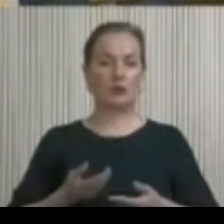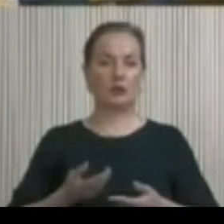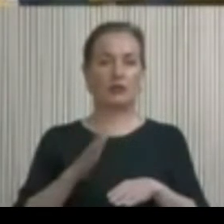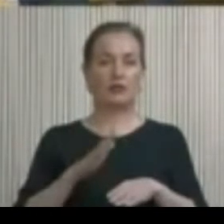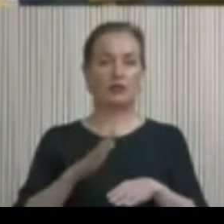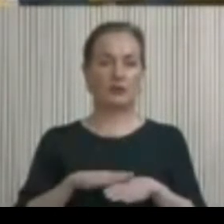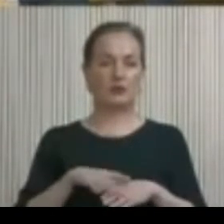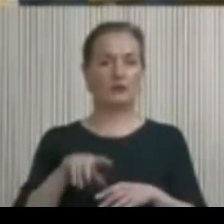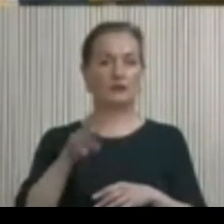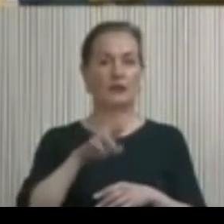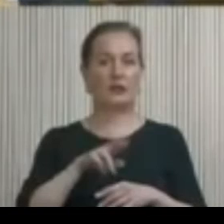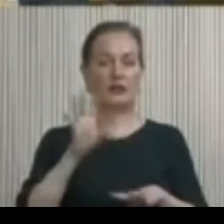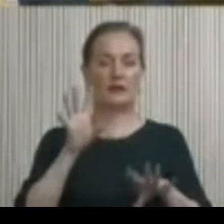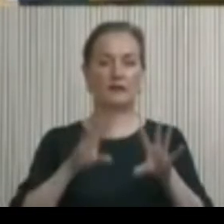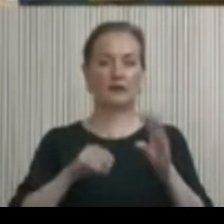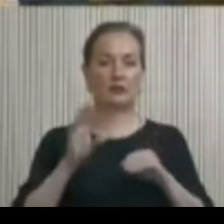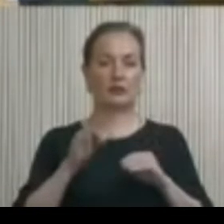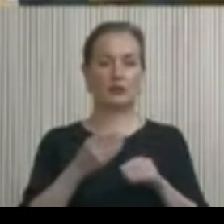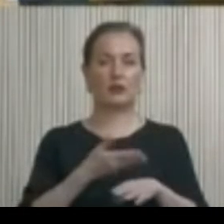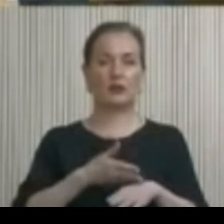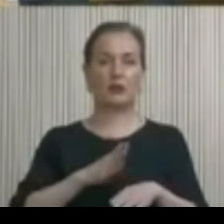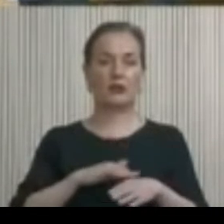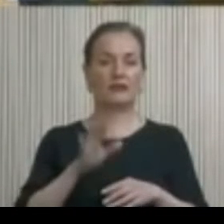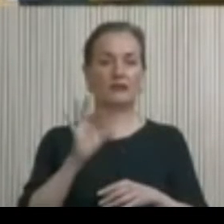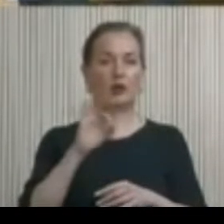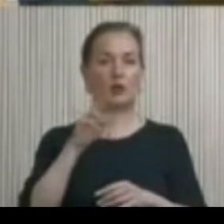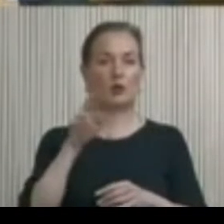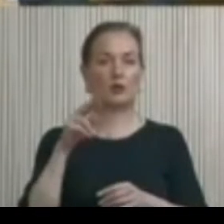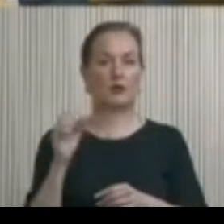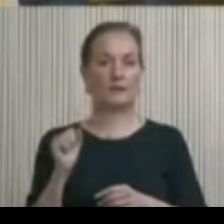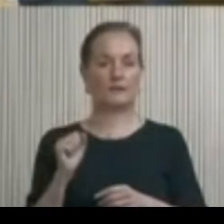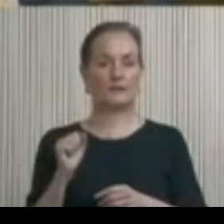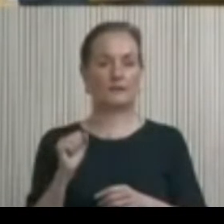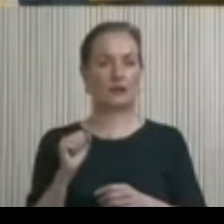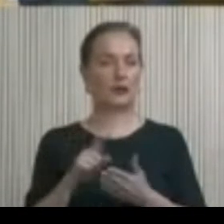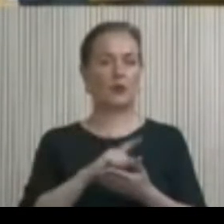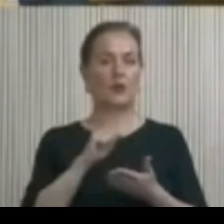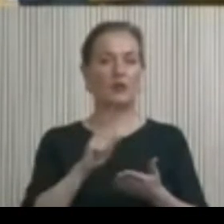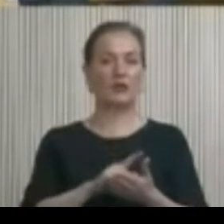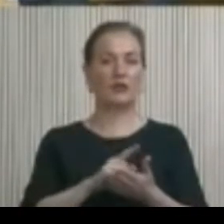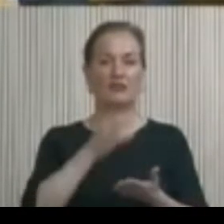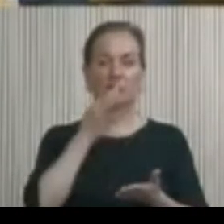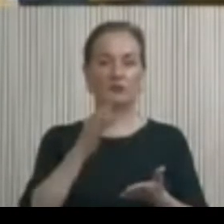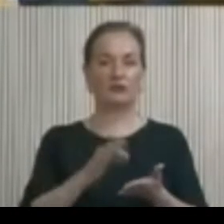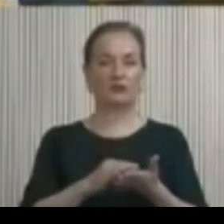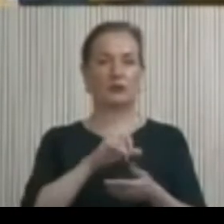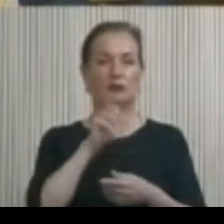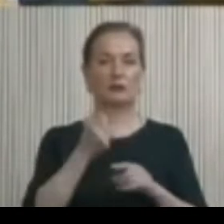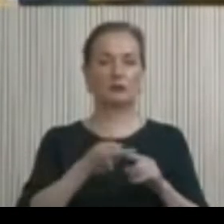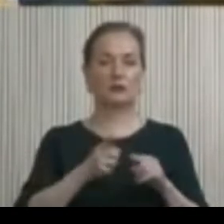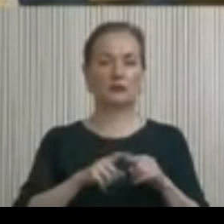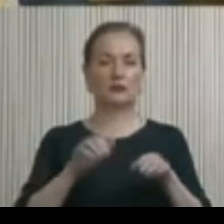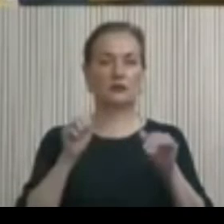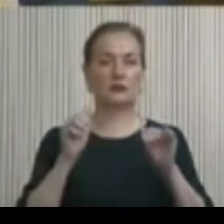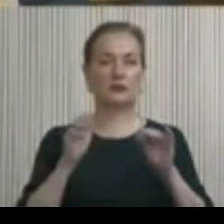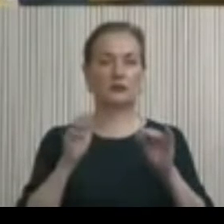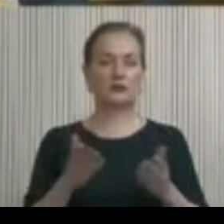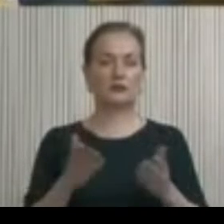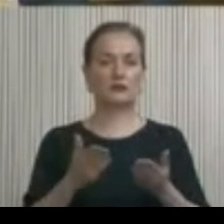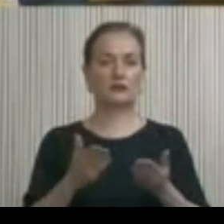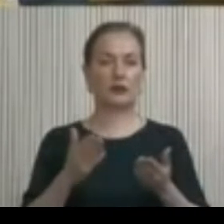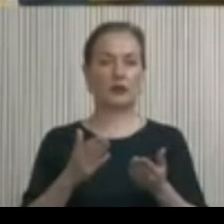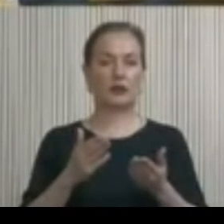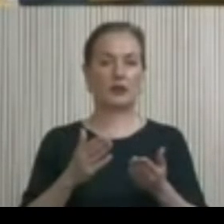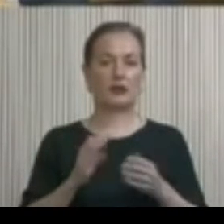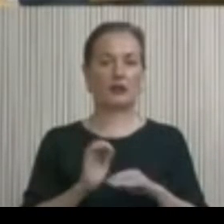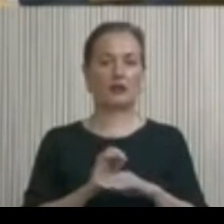Полтавщині. Тому я вважаю, що Полтавська обласна адміністрація повинна відповідати за ці рішення, які вона